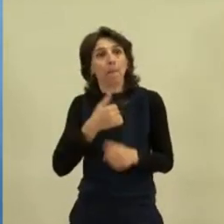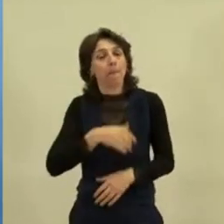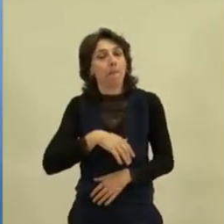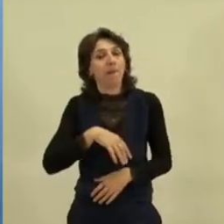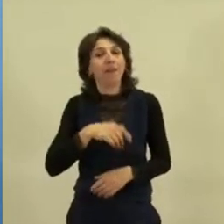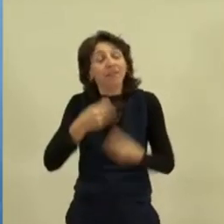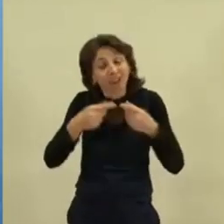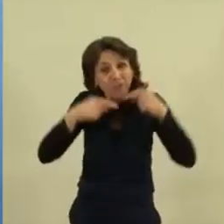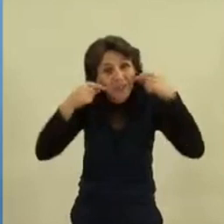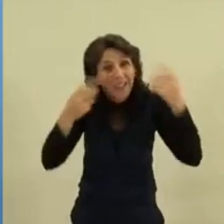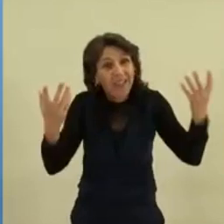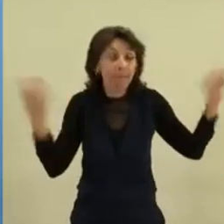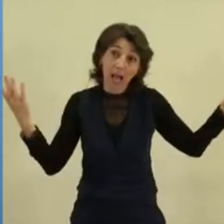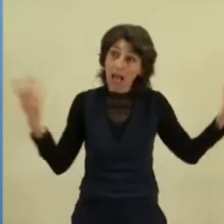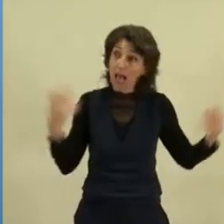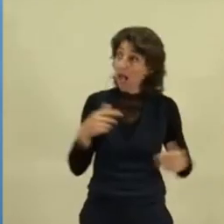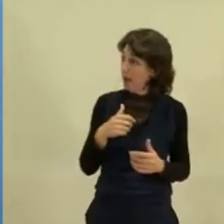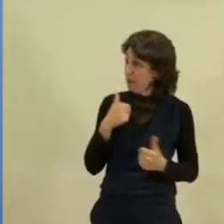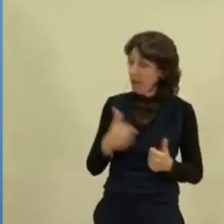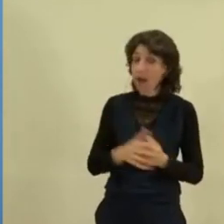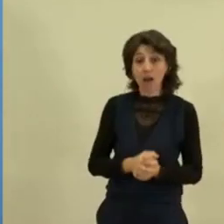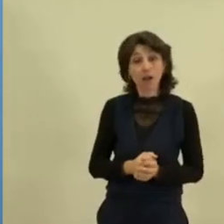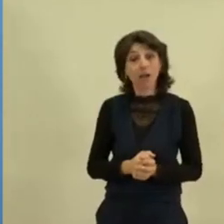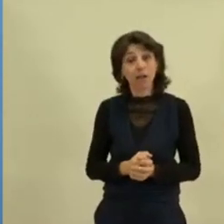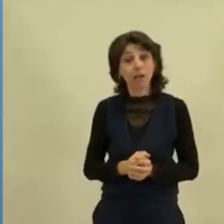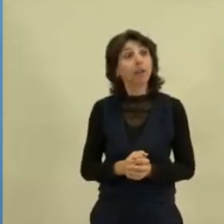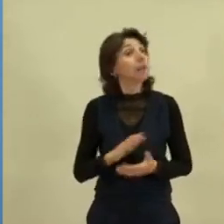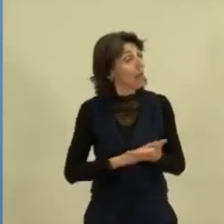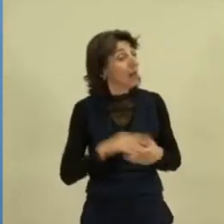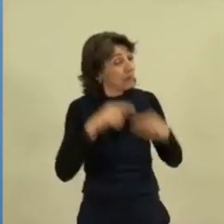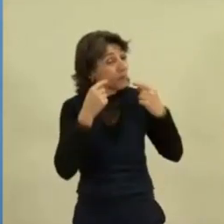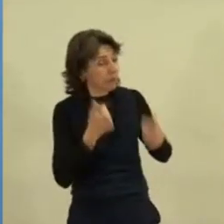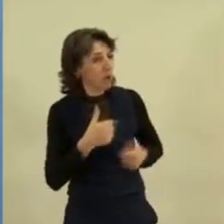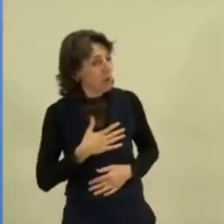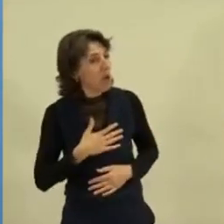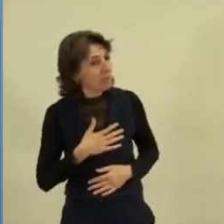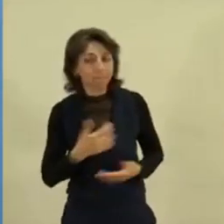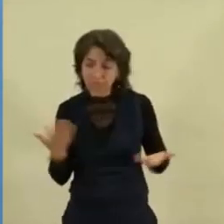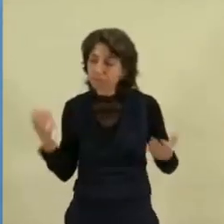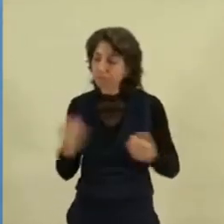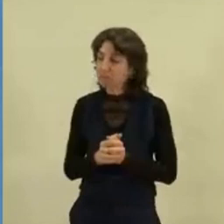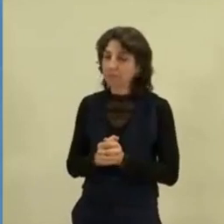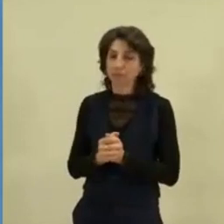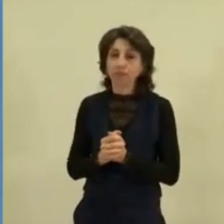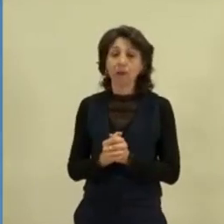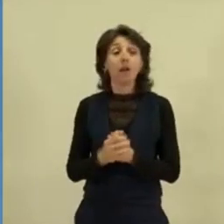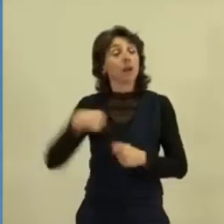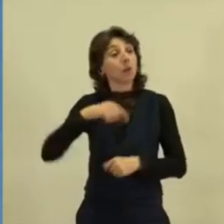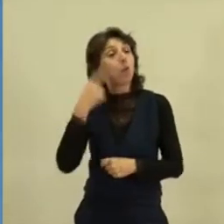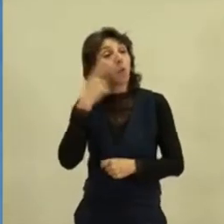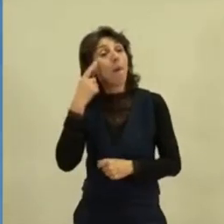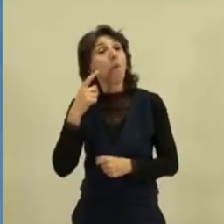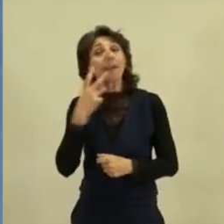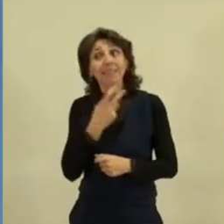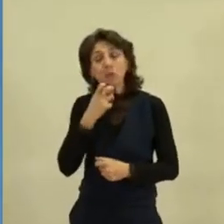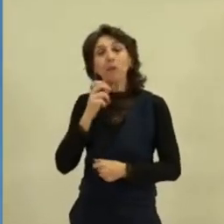fait sourire. Bah, manifestement, excusez-moi. On voit bien donc que chaque citoyen se prend en pleine